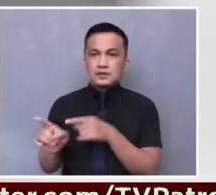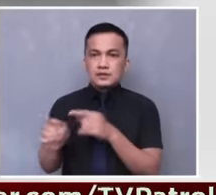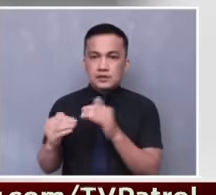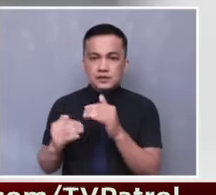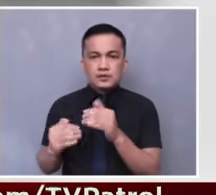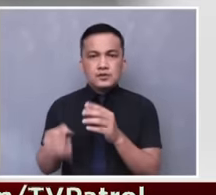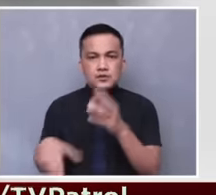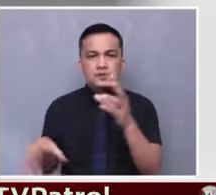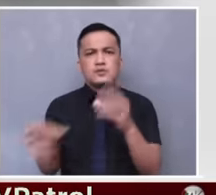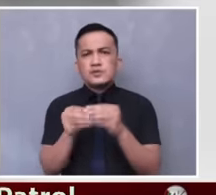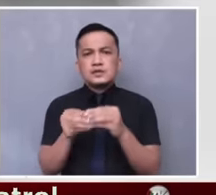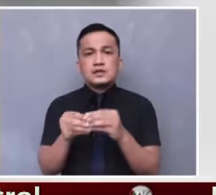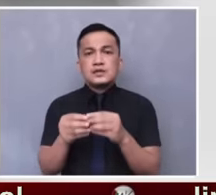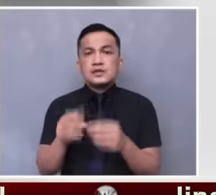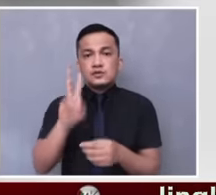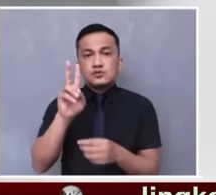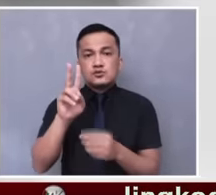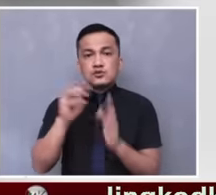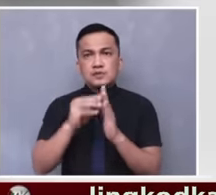mahigit